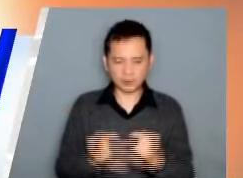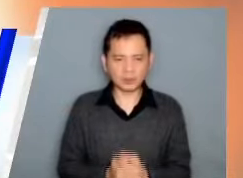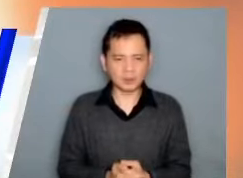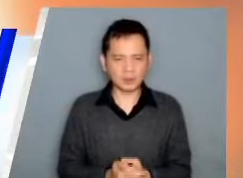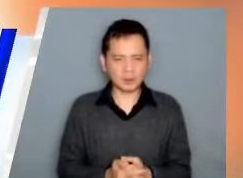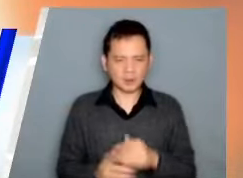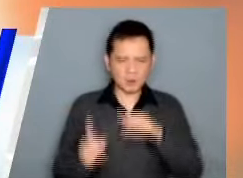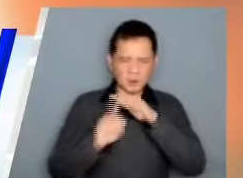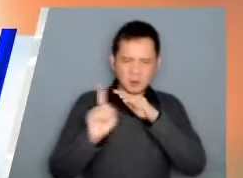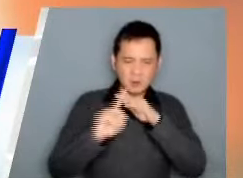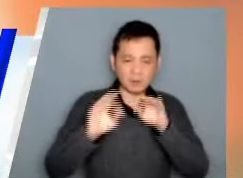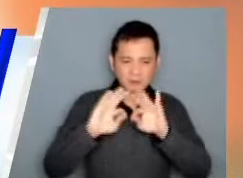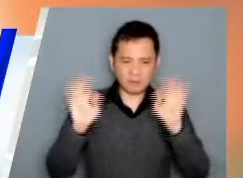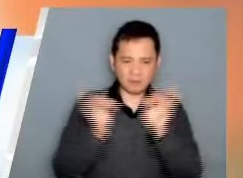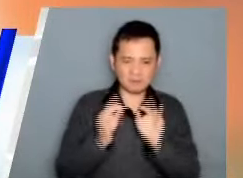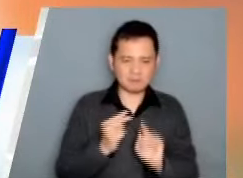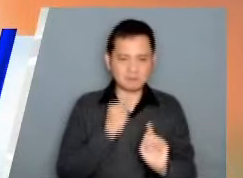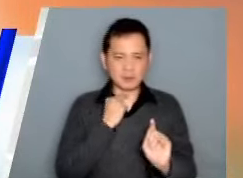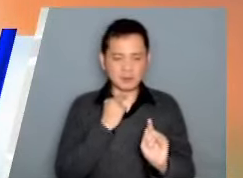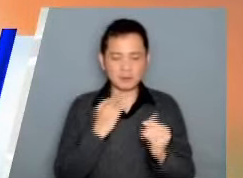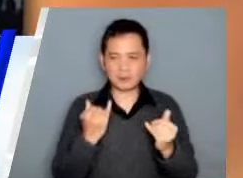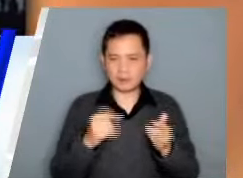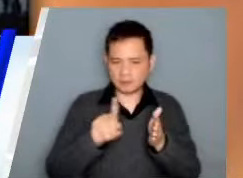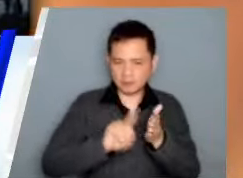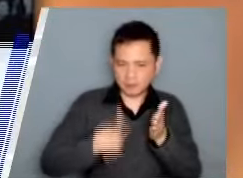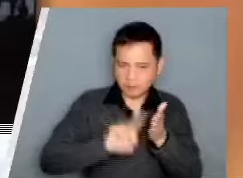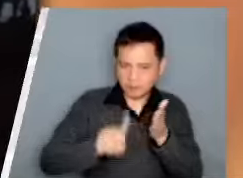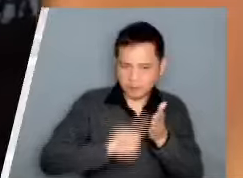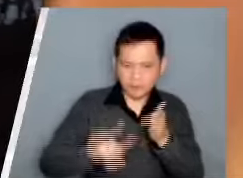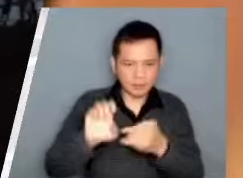apektado sa sunog na inaalampa ang sanhi.